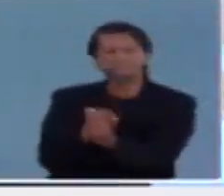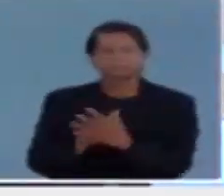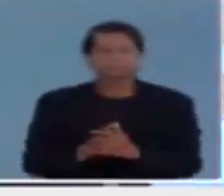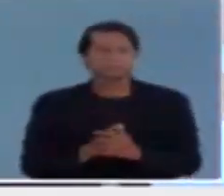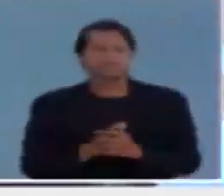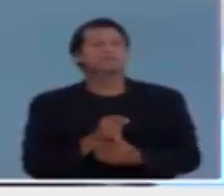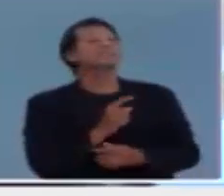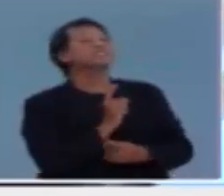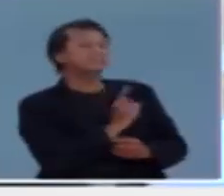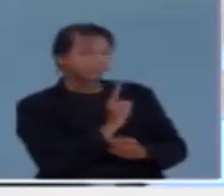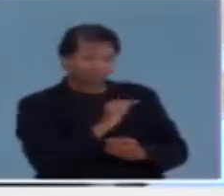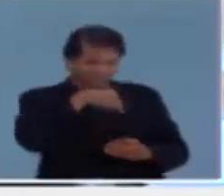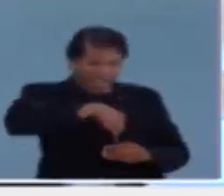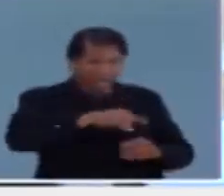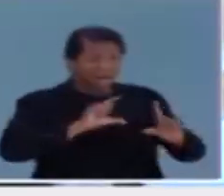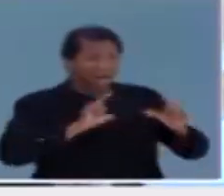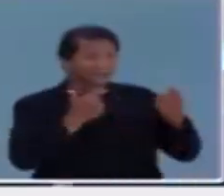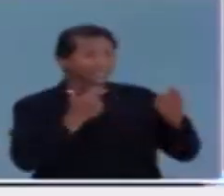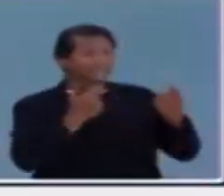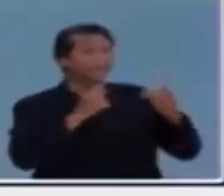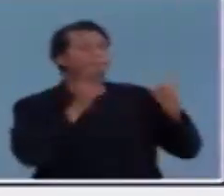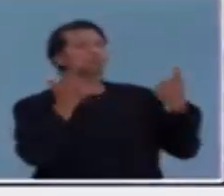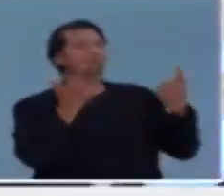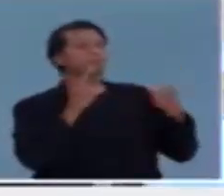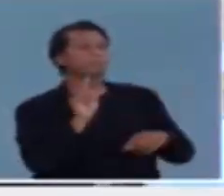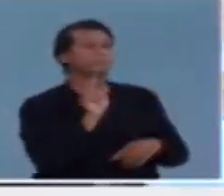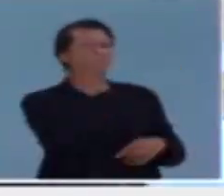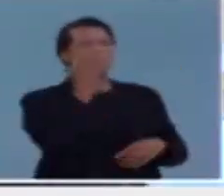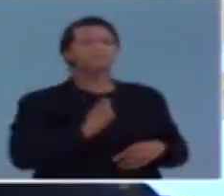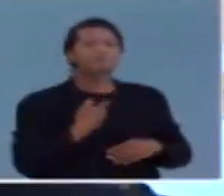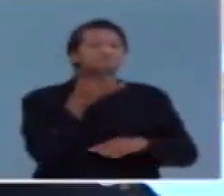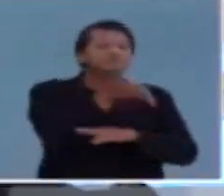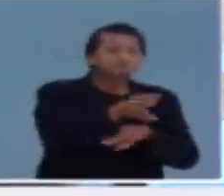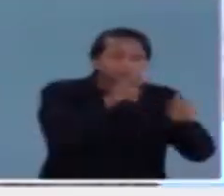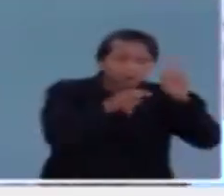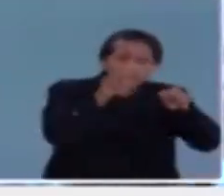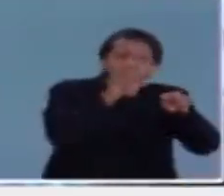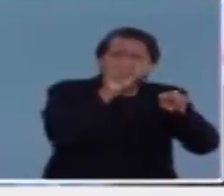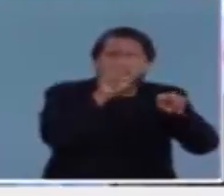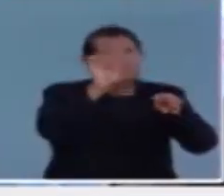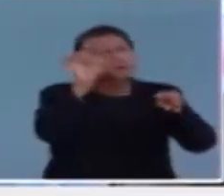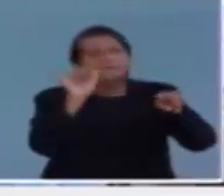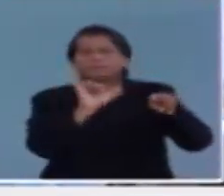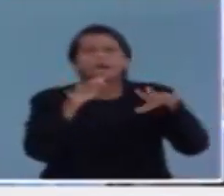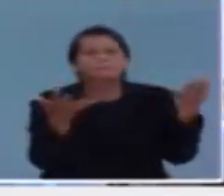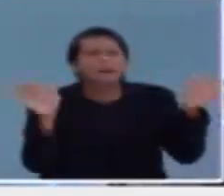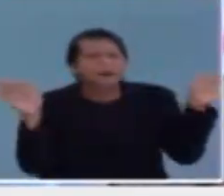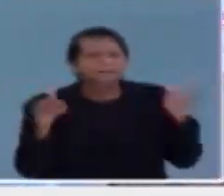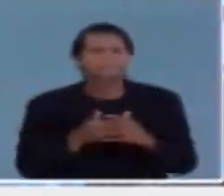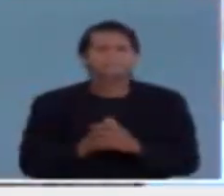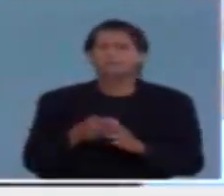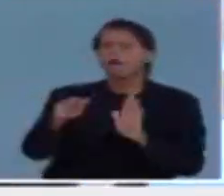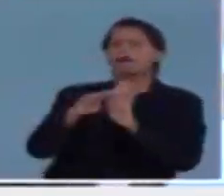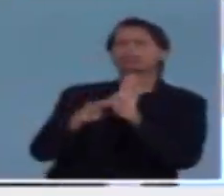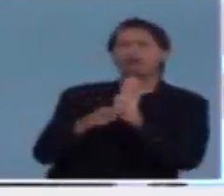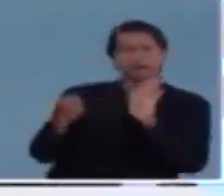juga baru pertama kali ke sini, jadi pengen tahu segala jenis macam burung di sini gitu. Baik, kemudian apa saja protokol kesehatan yang sudah Mbak